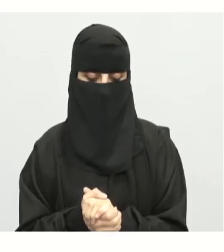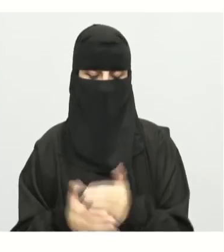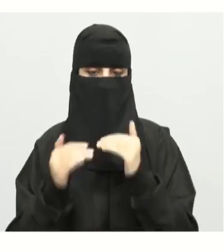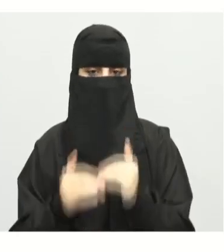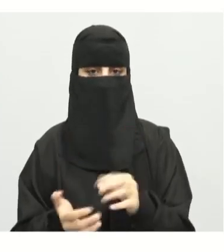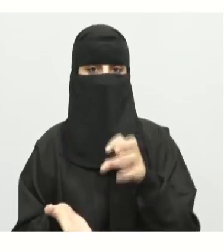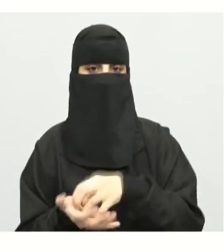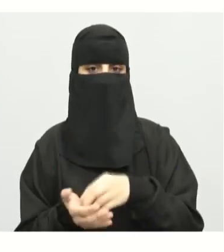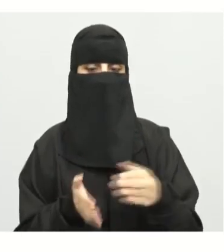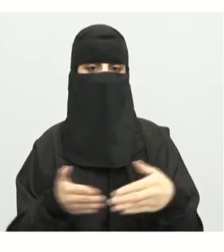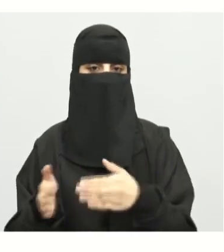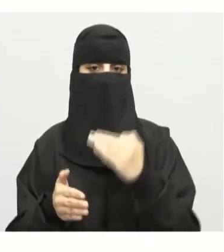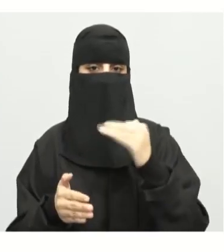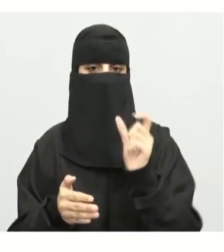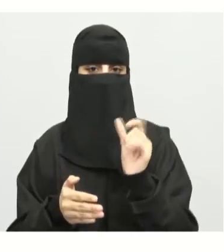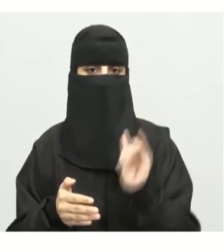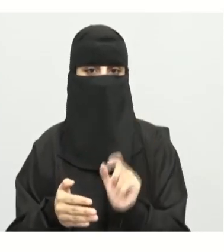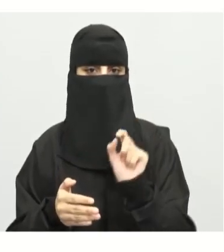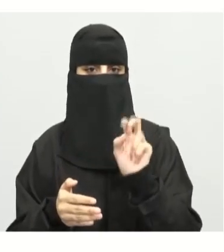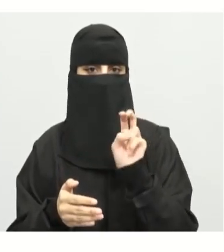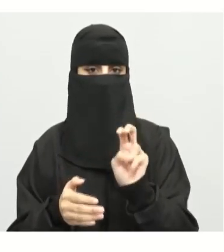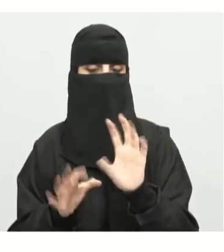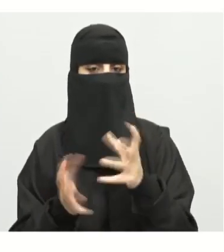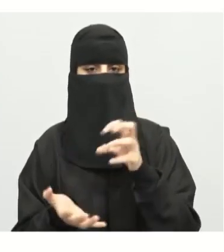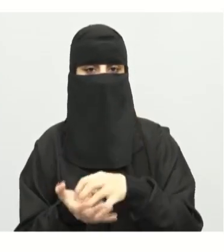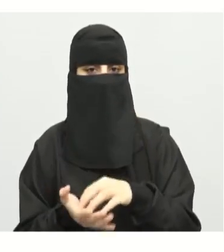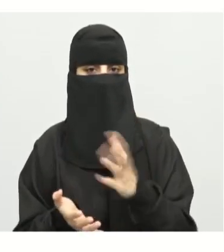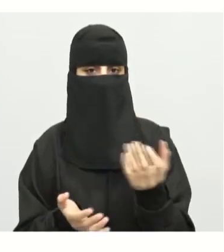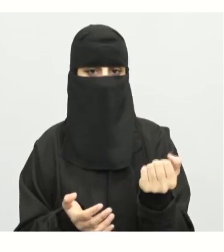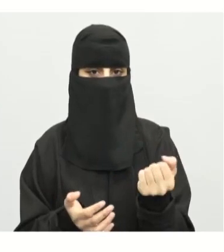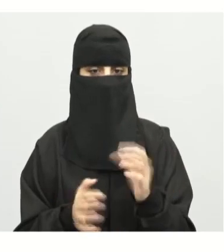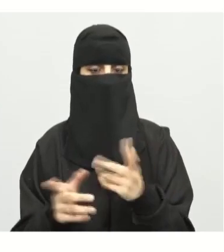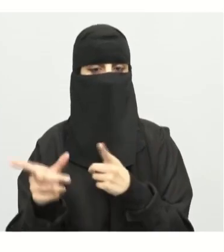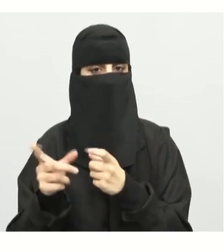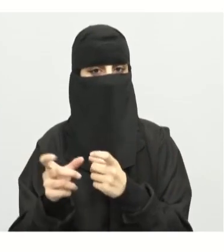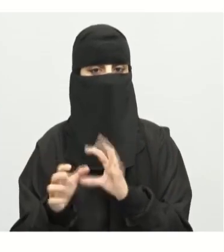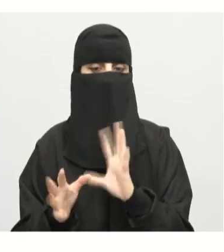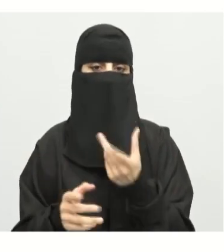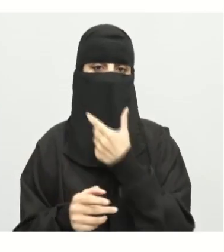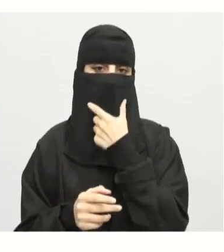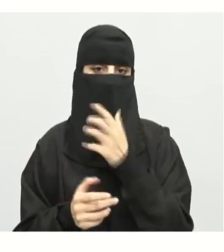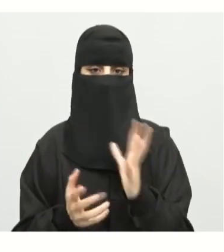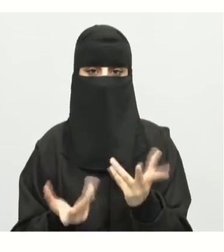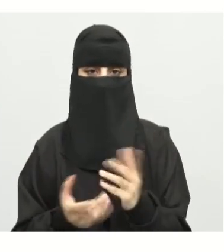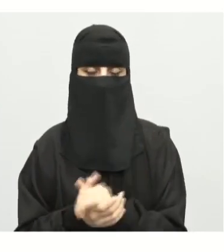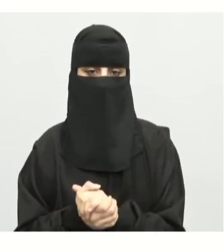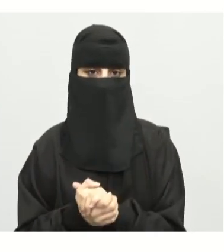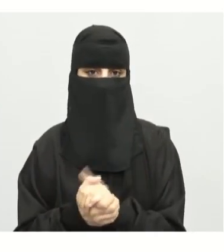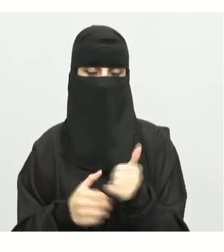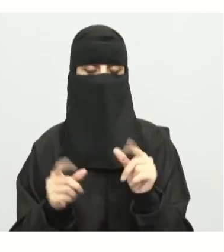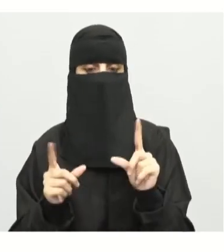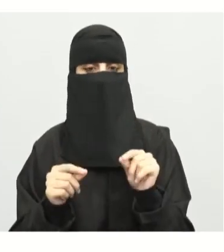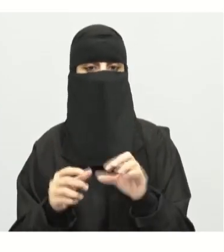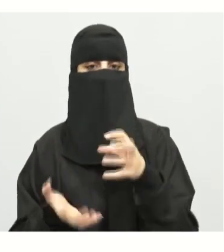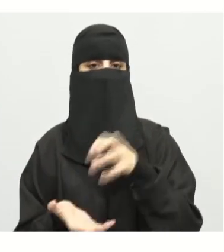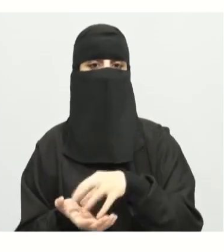يقع وادي حنيفه في القصيم امر يعتبوك ام الرياض نعم ممتاز يقع وادي